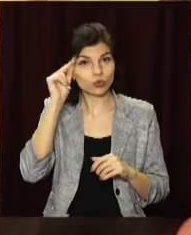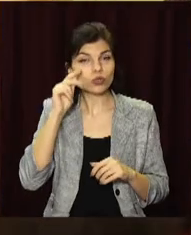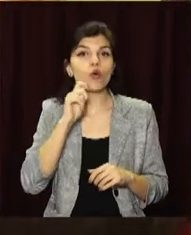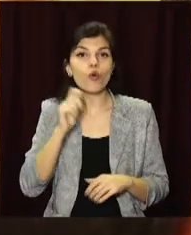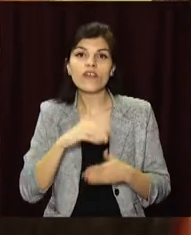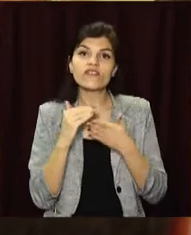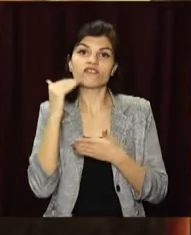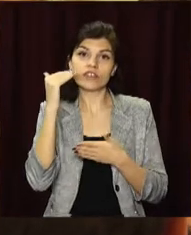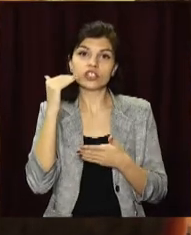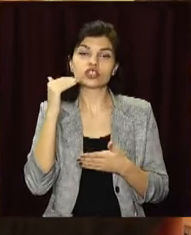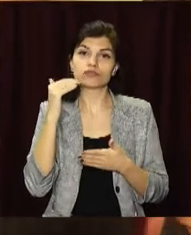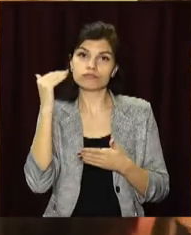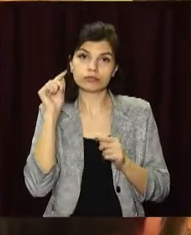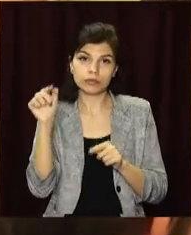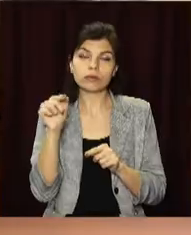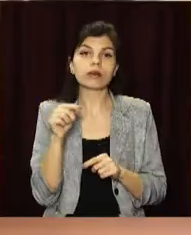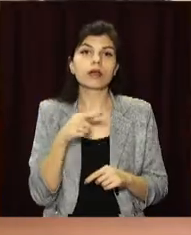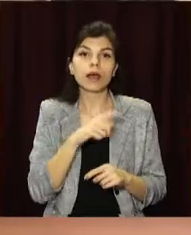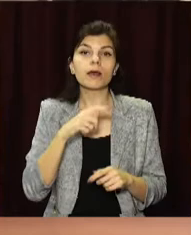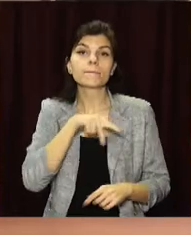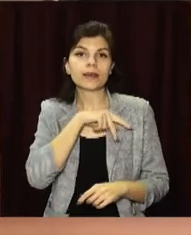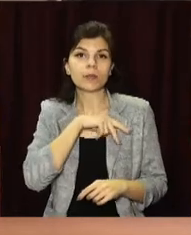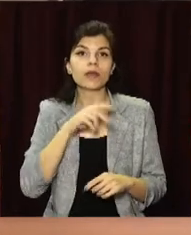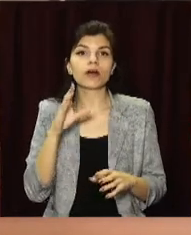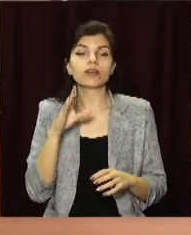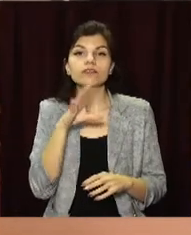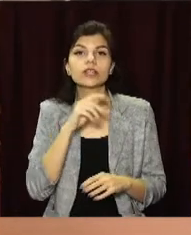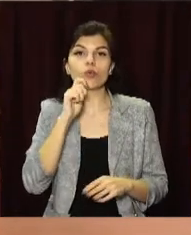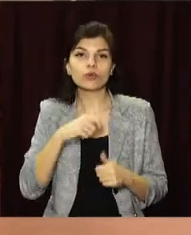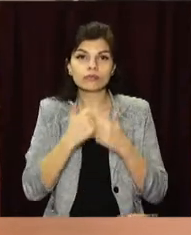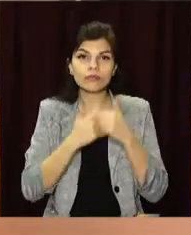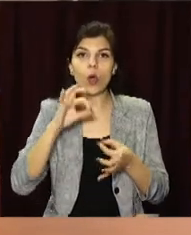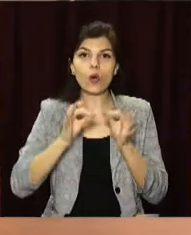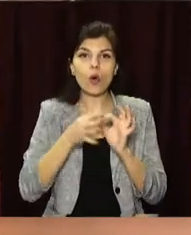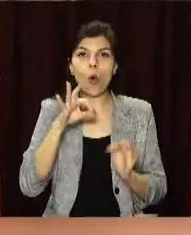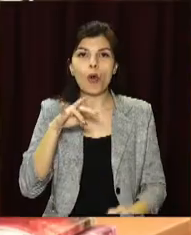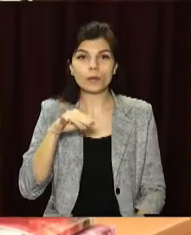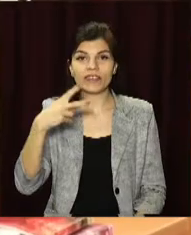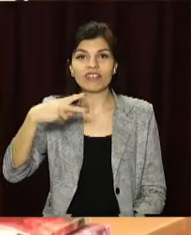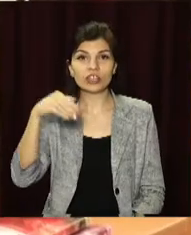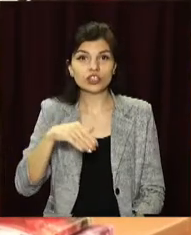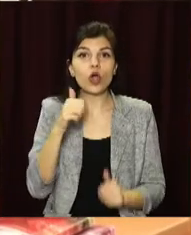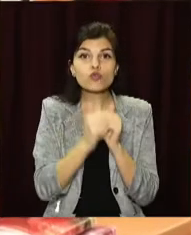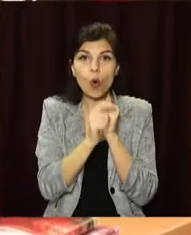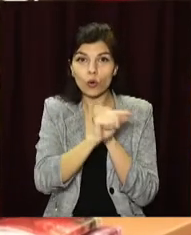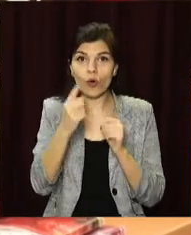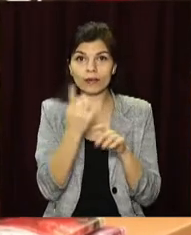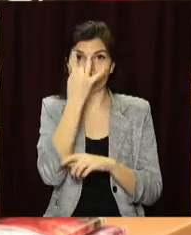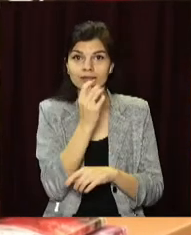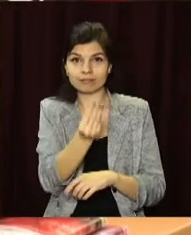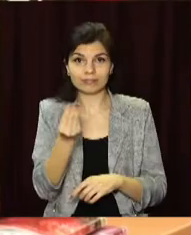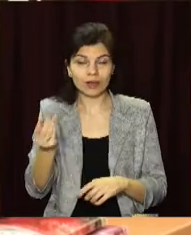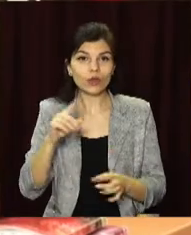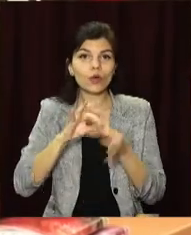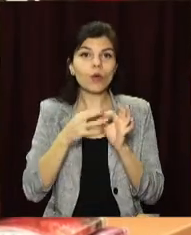Також передбачено премії для переможців всеукраїнських учнівських олімпіад – 20 тисяч гривень кожному, та переможців міжнародних олімпіад – по 100